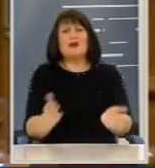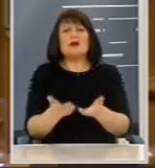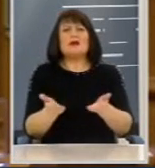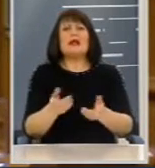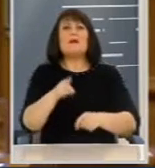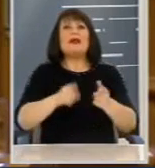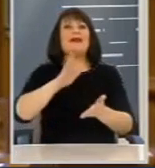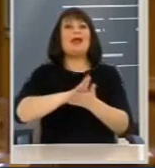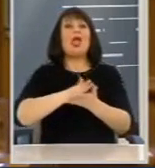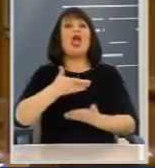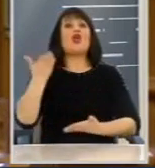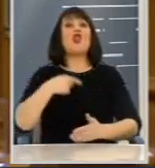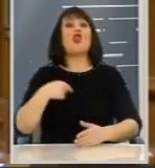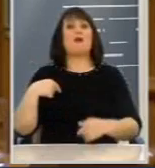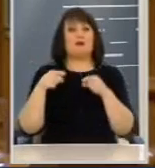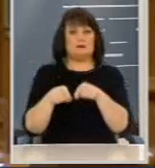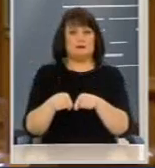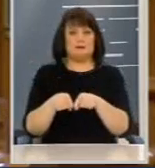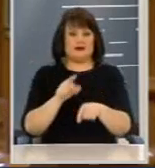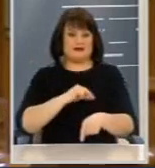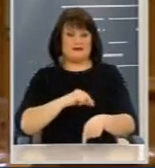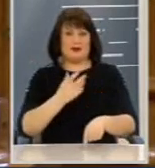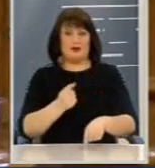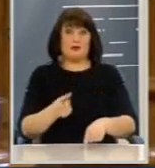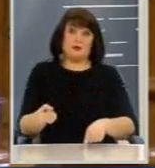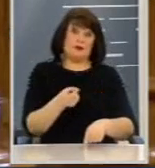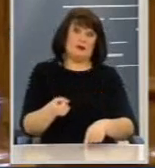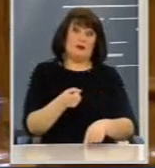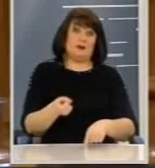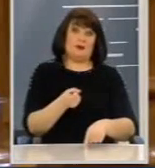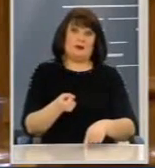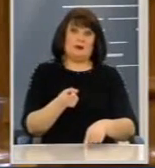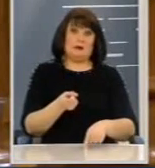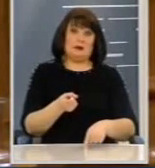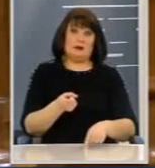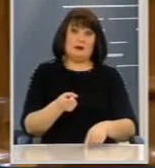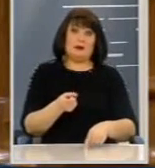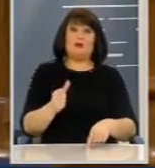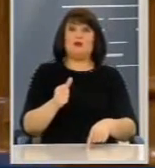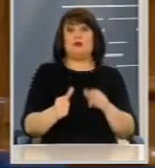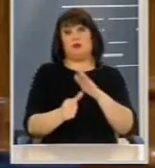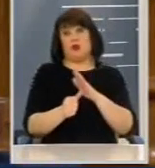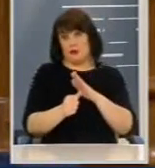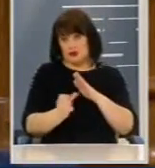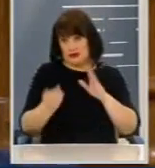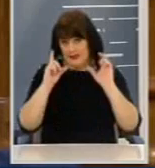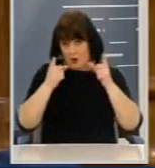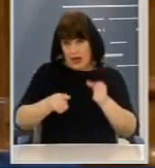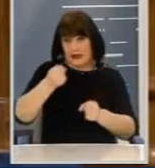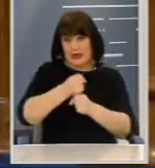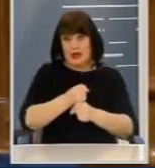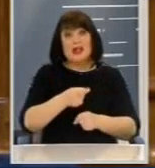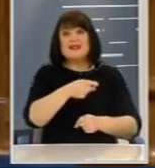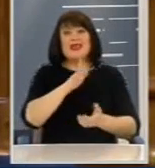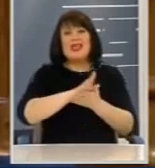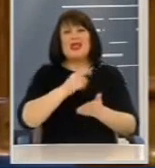εκδοτικά συμφέροντα που τον βάλανε μπροστά σε αυτό το χορό αμέσως μόλις εξελέγει πρόεδρος, διότι το μόνο πράγμα που θέλανε